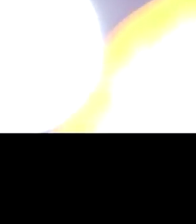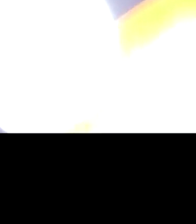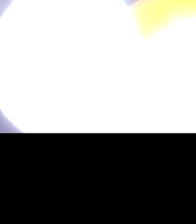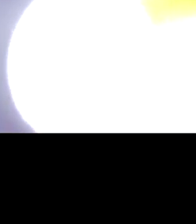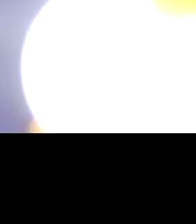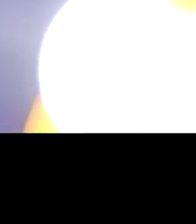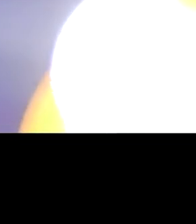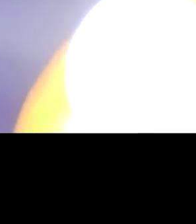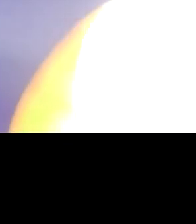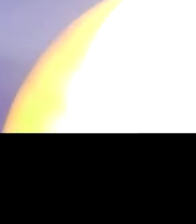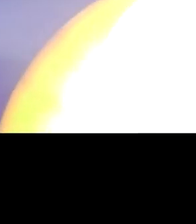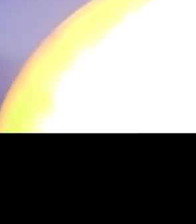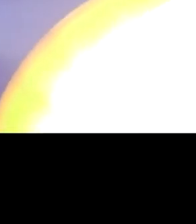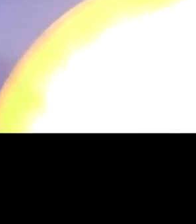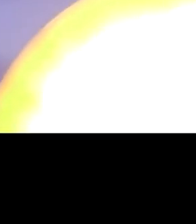Probudi se